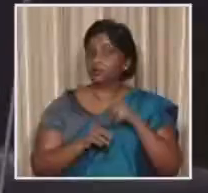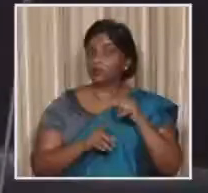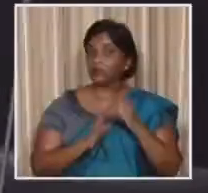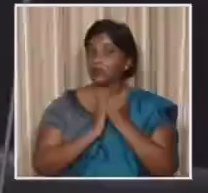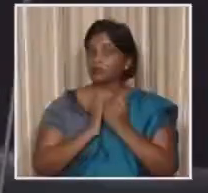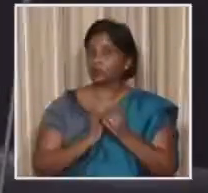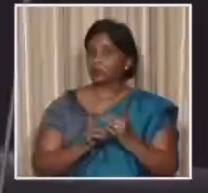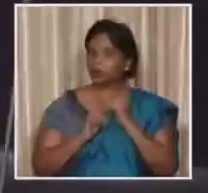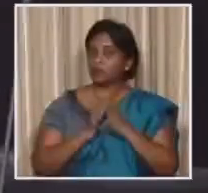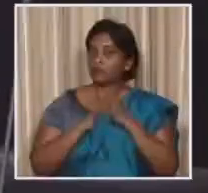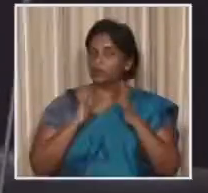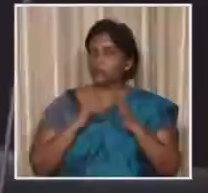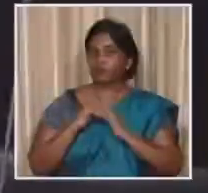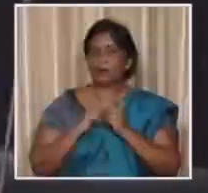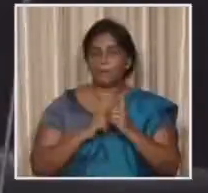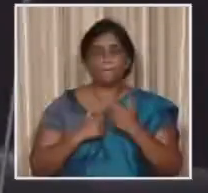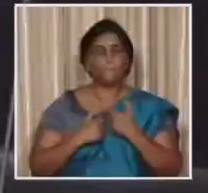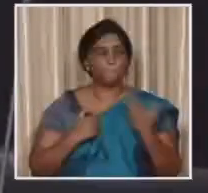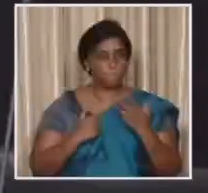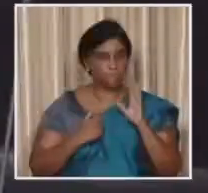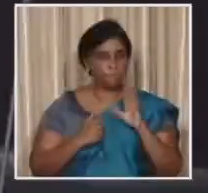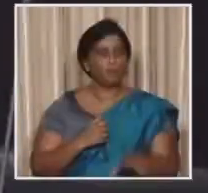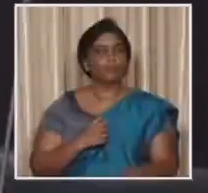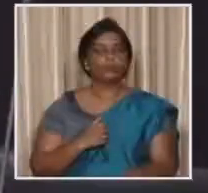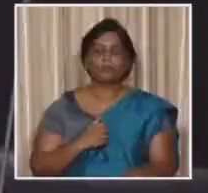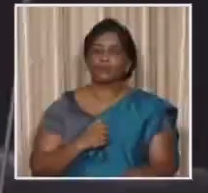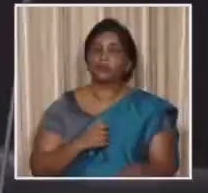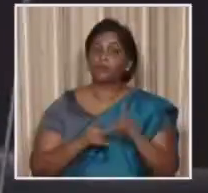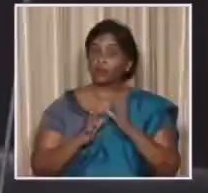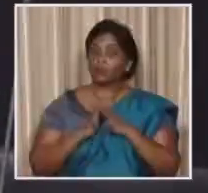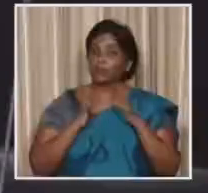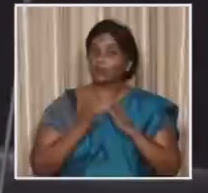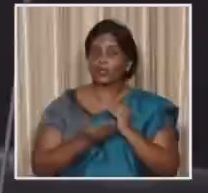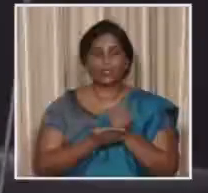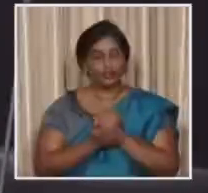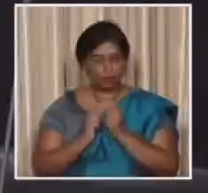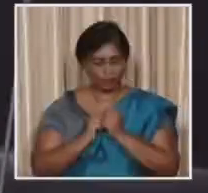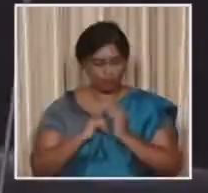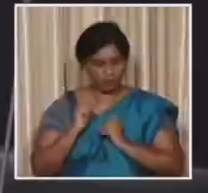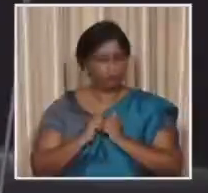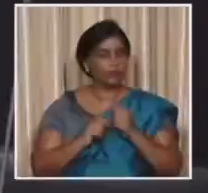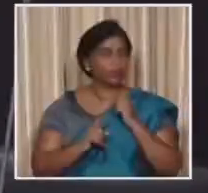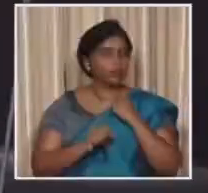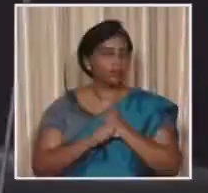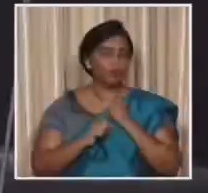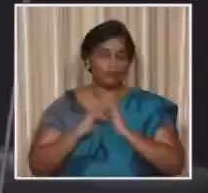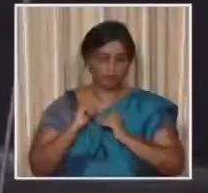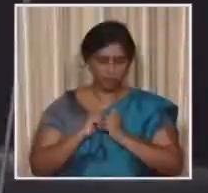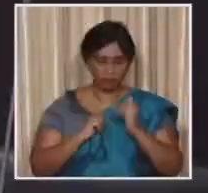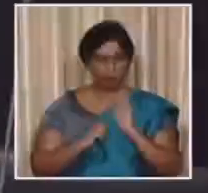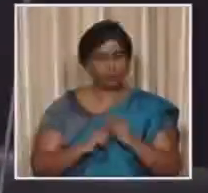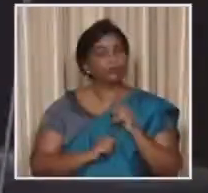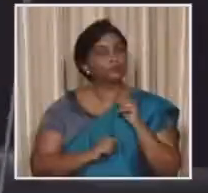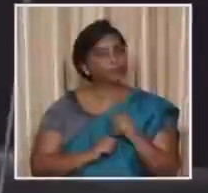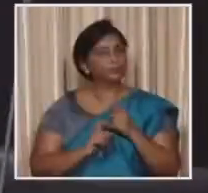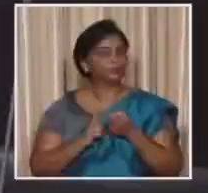කොන්දේසි මත අපිට බොහෝ දේවල් කරන්න බැරි වෙලා තියෙනවා. ඒ නිසා අපි වඩා පිරමැසුන් දායක ප්‍රතිපත්තිය රජයේ අනුගමනය